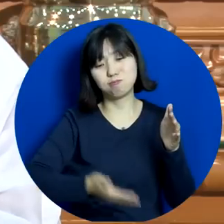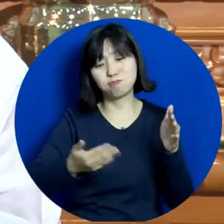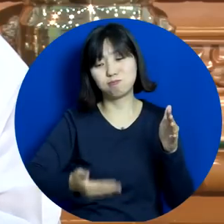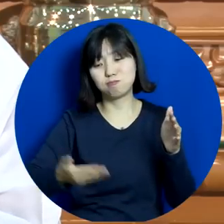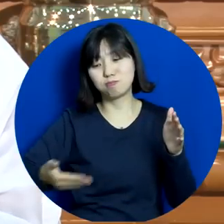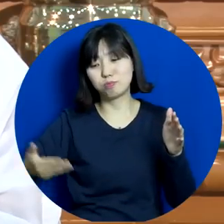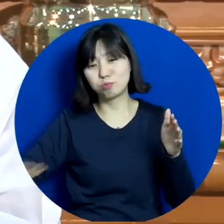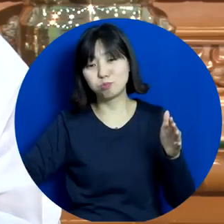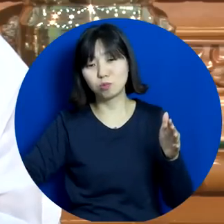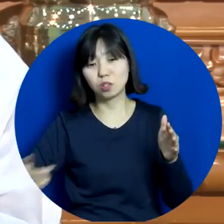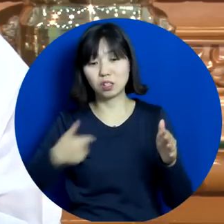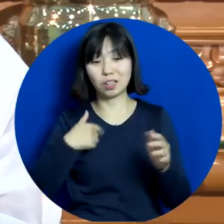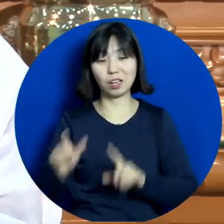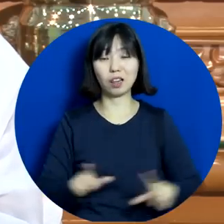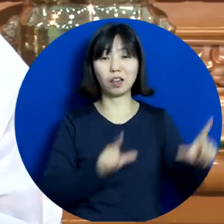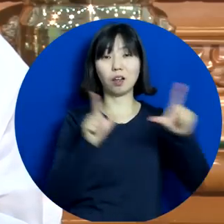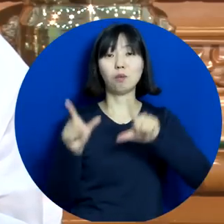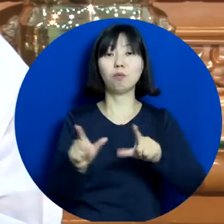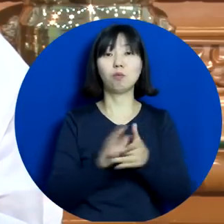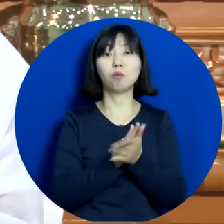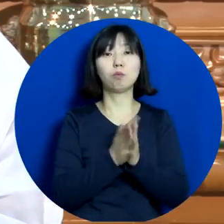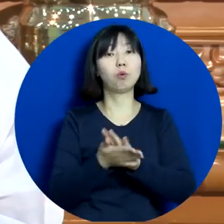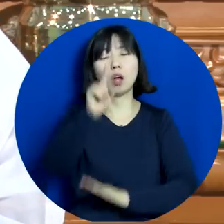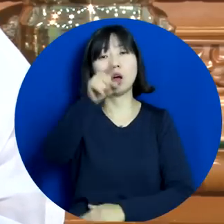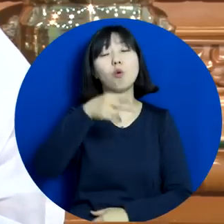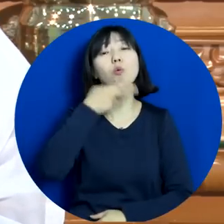삶에 변화가 없다.